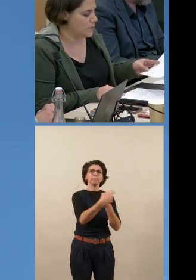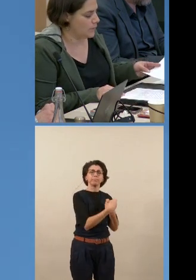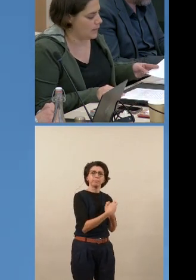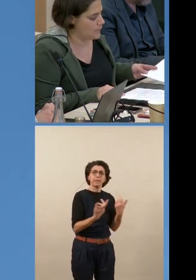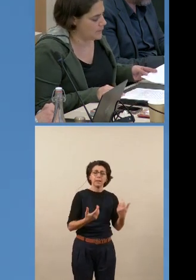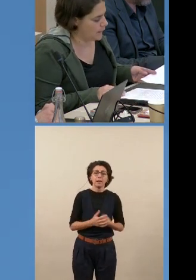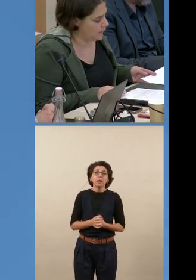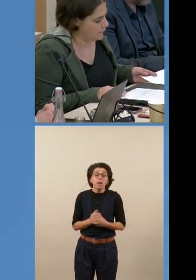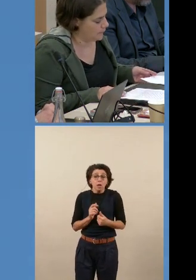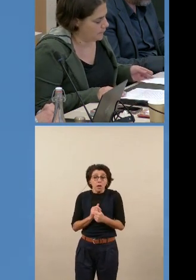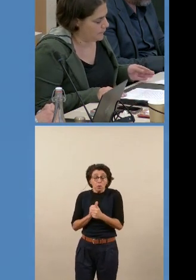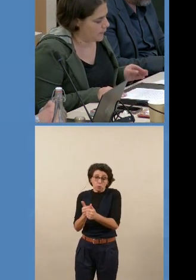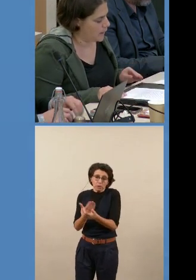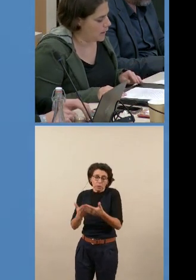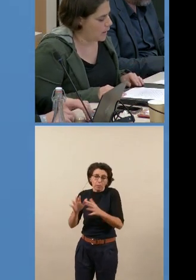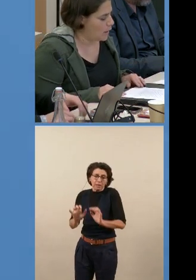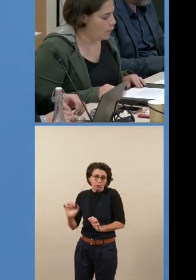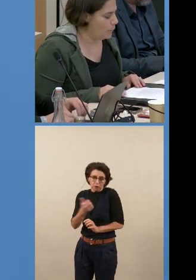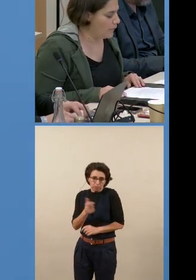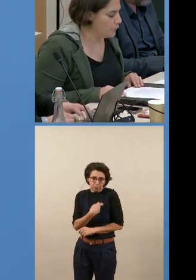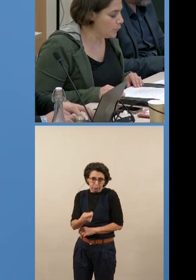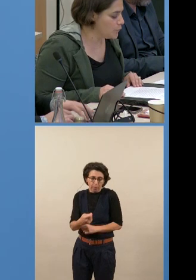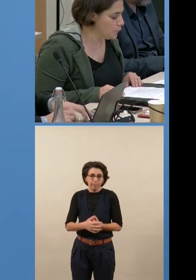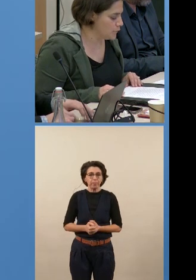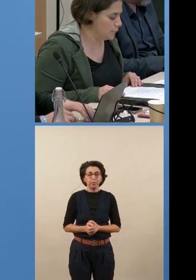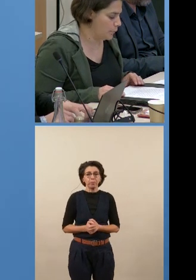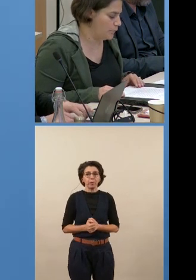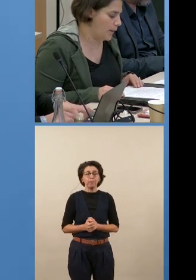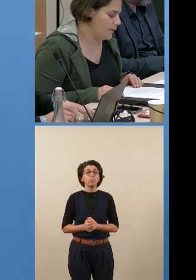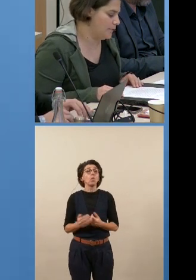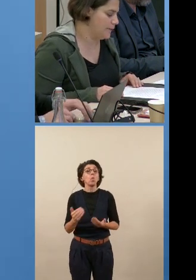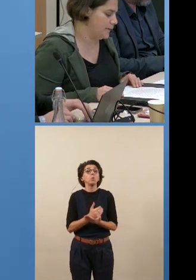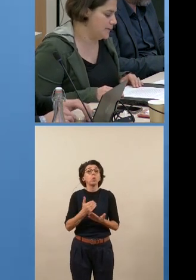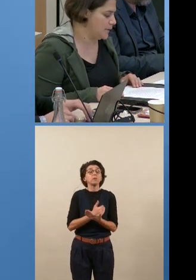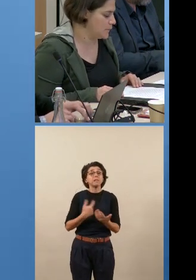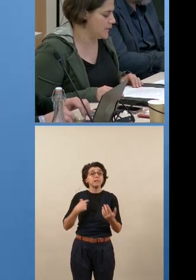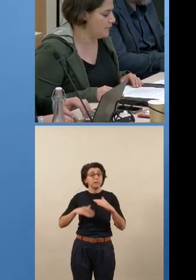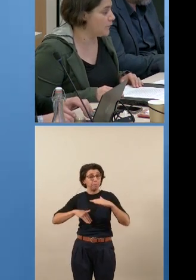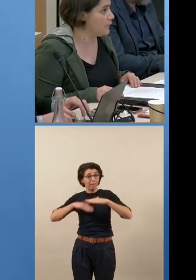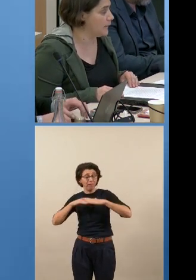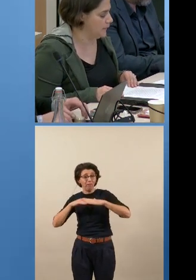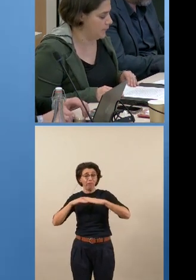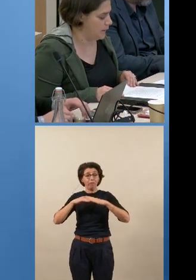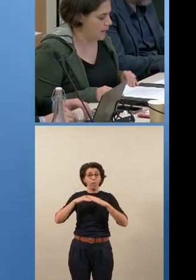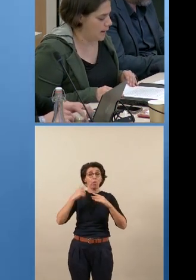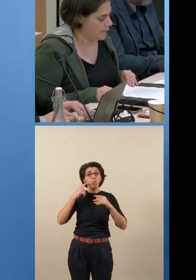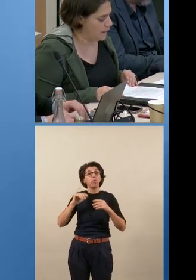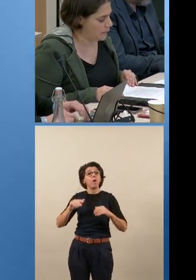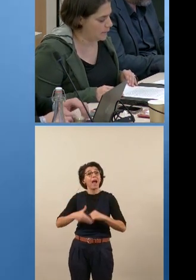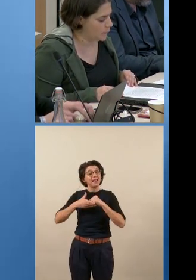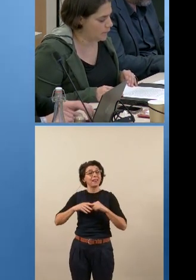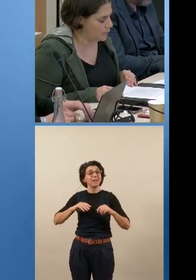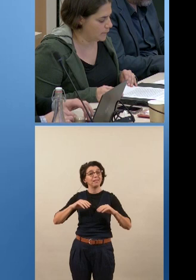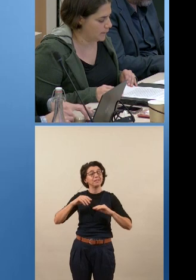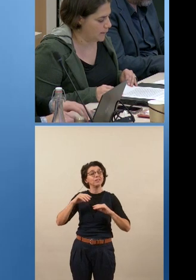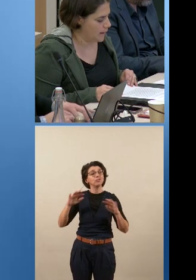situation administrative le plafond de ressources pour pouvoir bénéficier des aides sociales facultatives a d'ailleurs